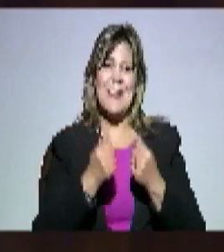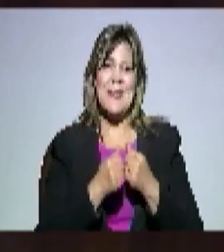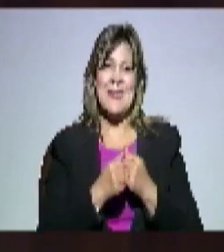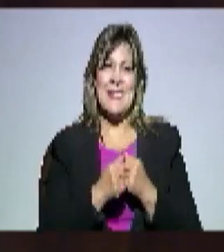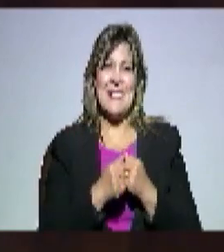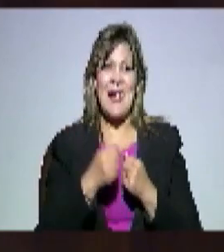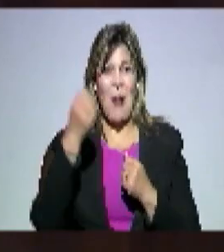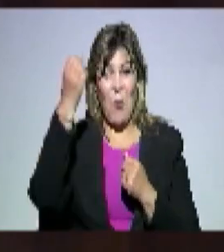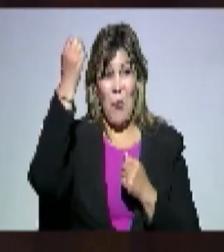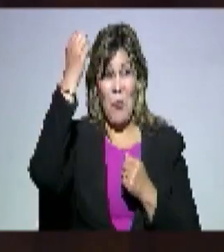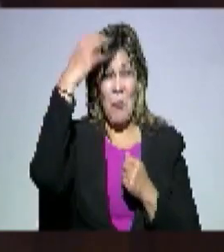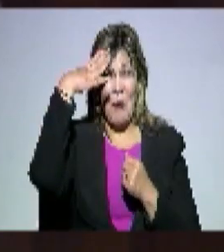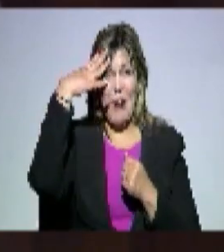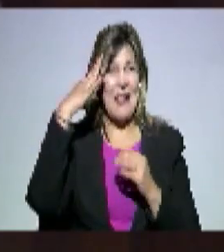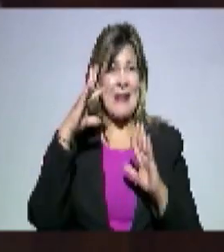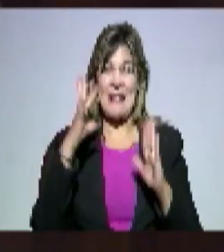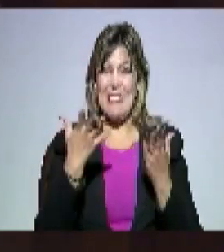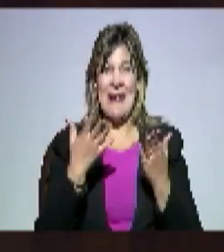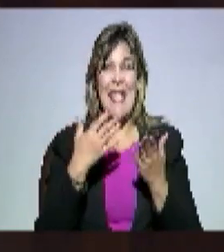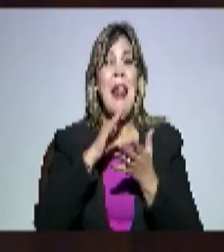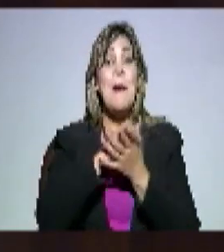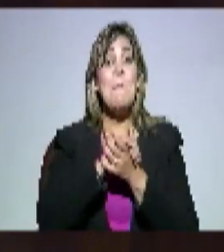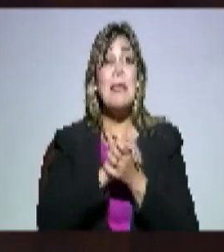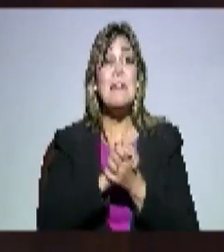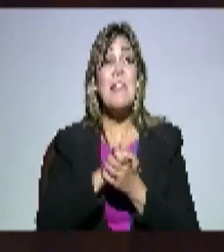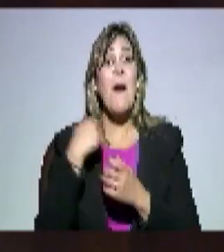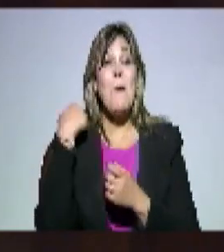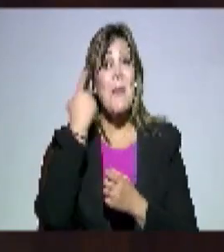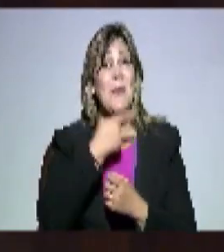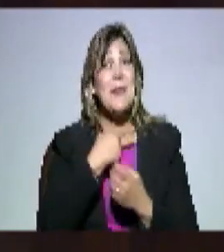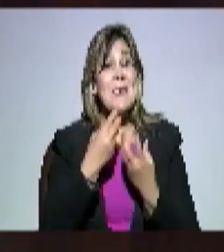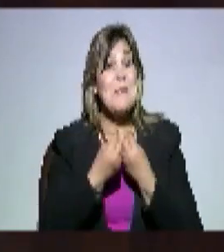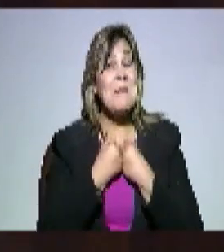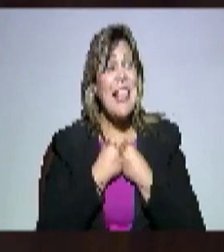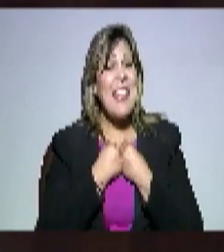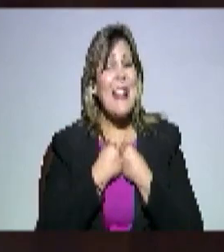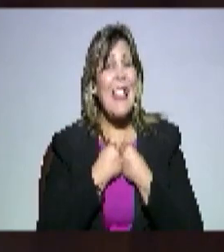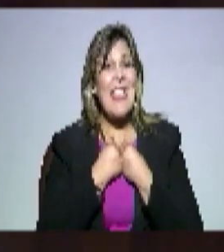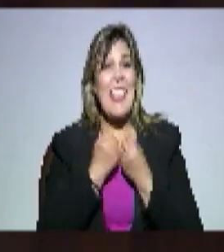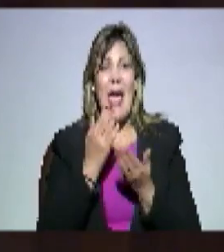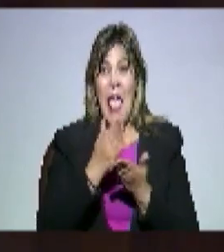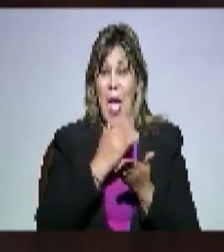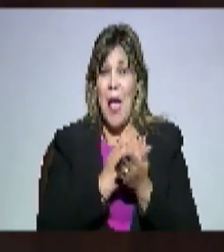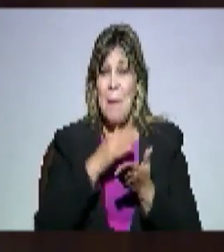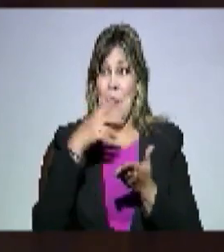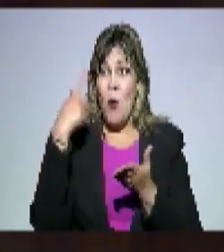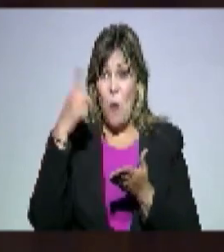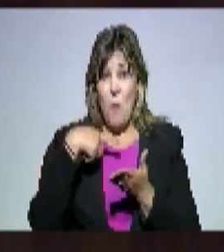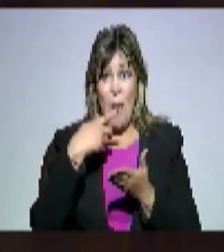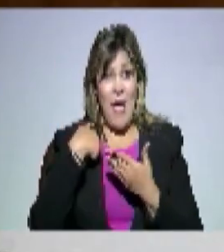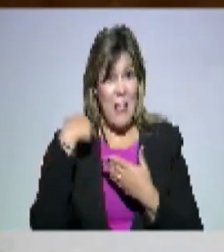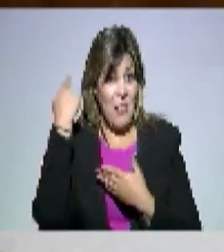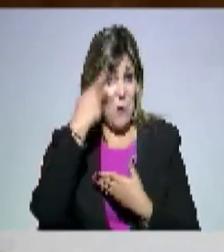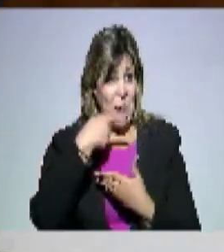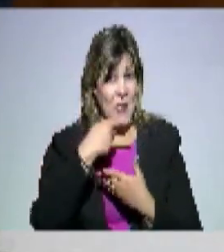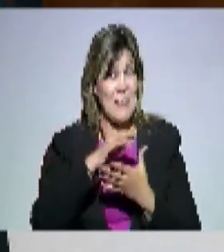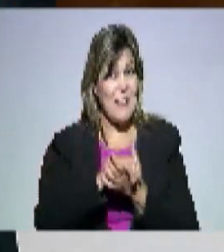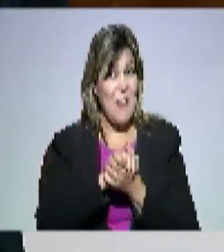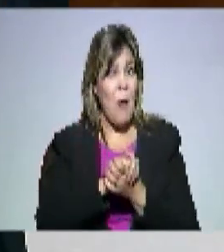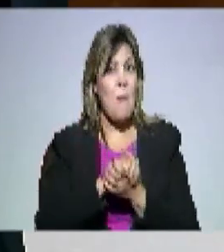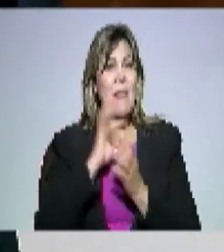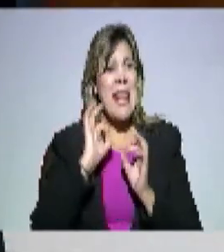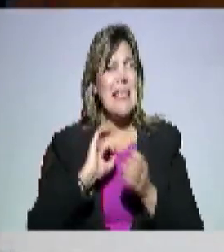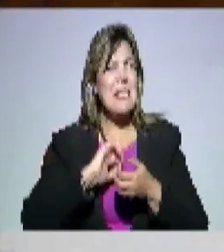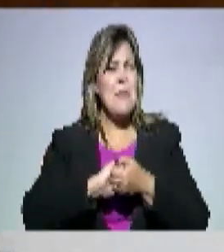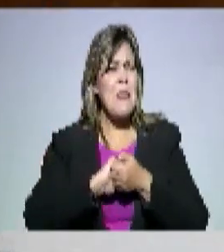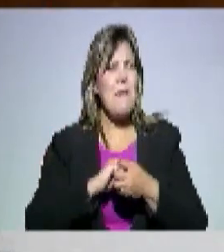هناخد بركه ايه لما نصاحب القديسين قبل ما نصاحب لازم نتفق على حاجه مهمه قوي القديسين